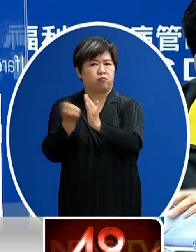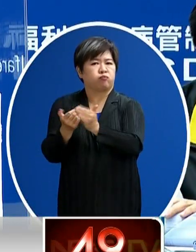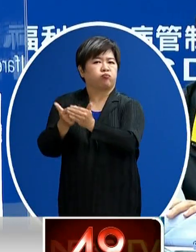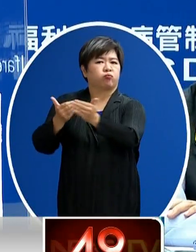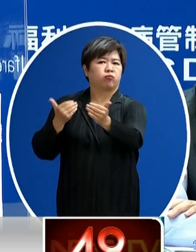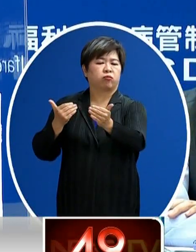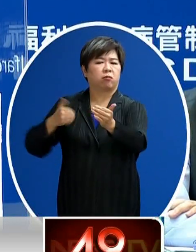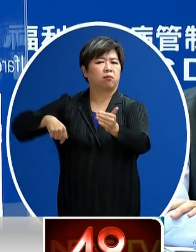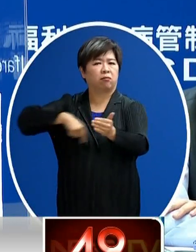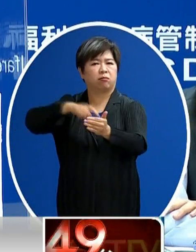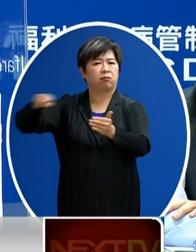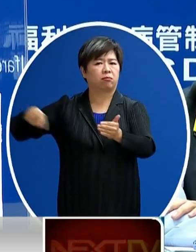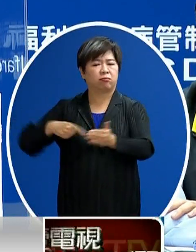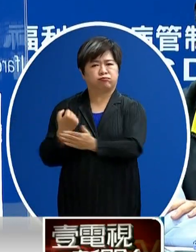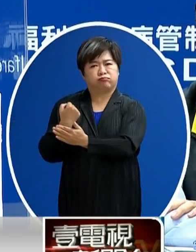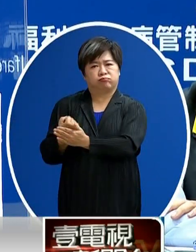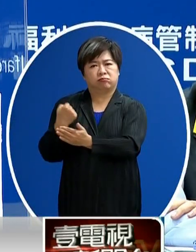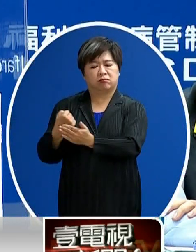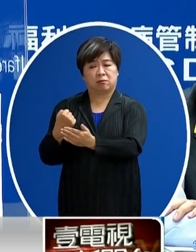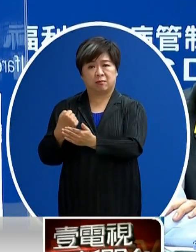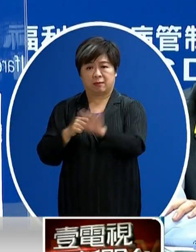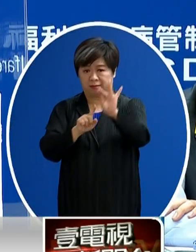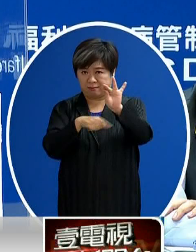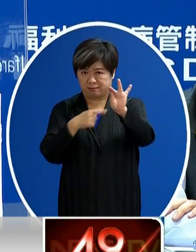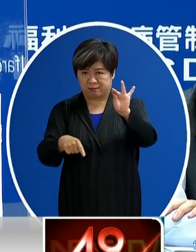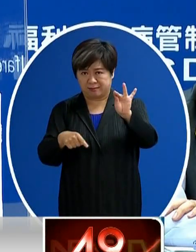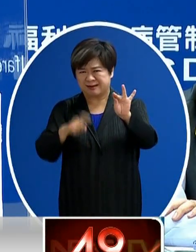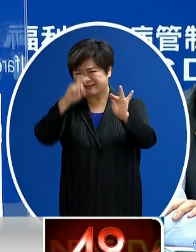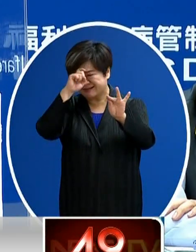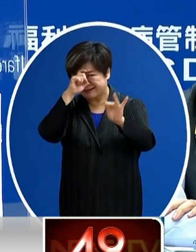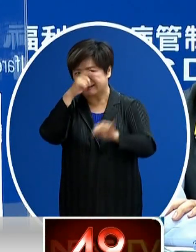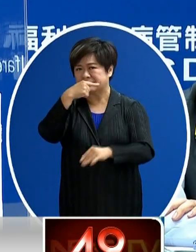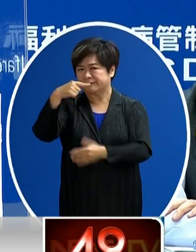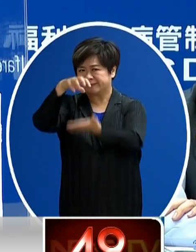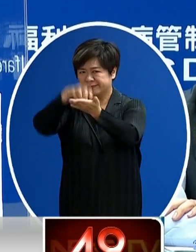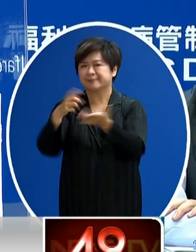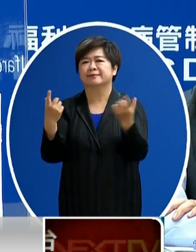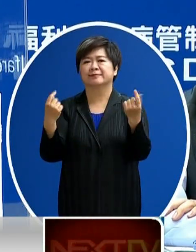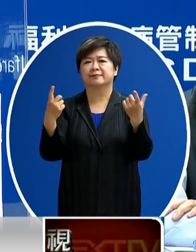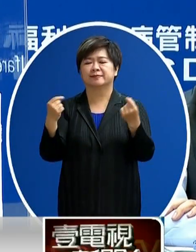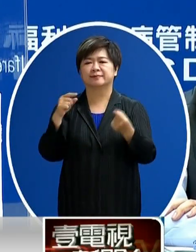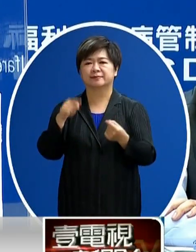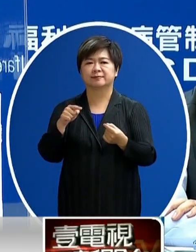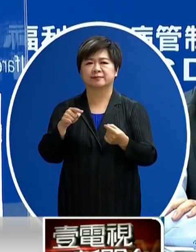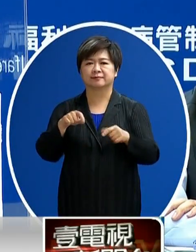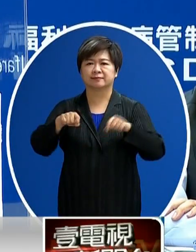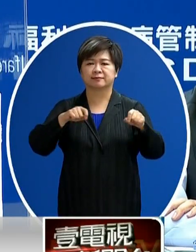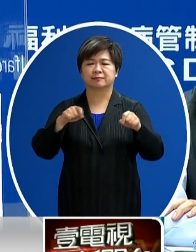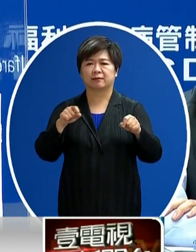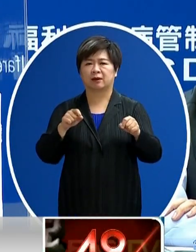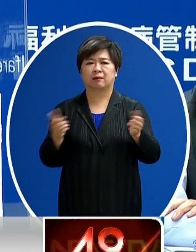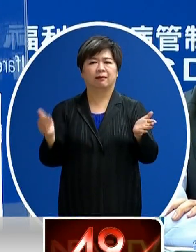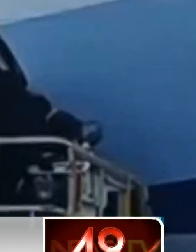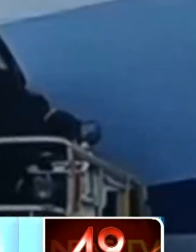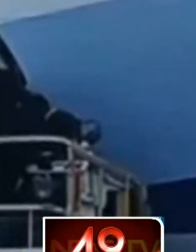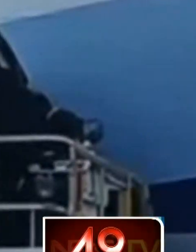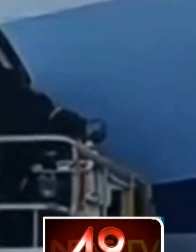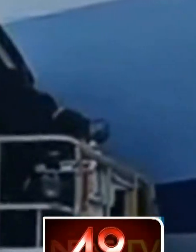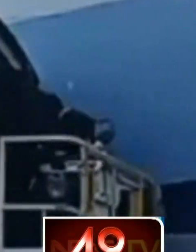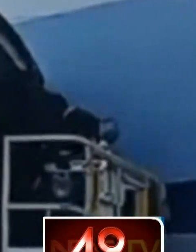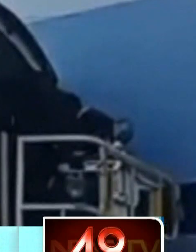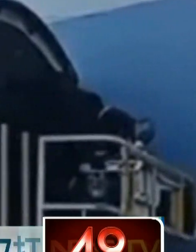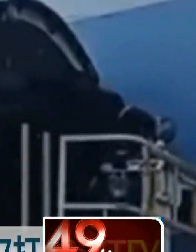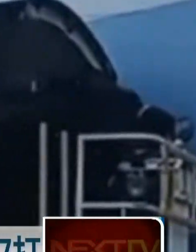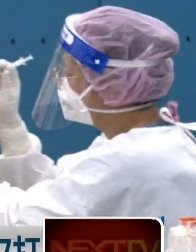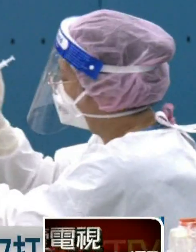了。好，那最后这100名如果能够检验是阴性，好，那这个案情就算是已经完全控制住了。 疫苗陆续